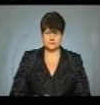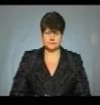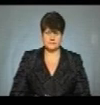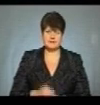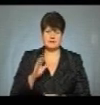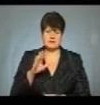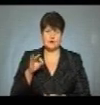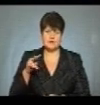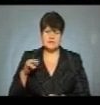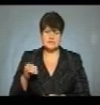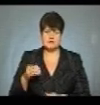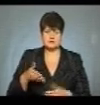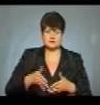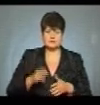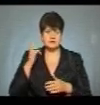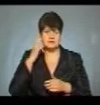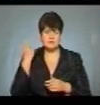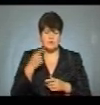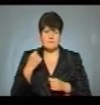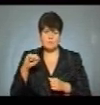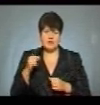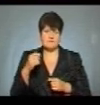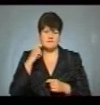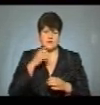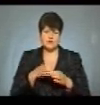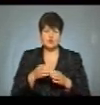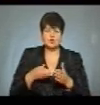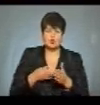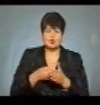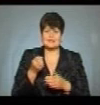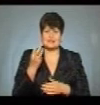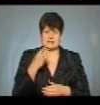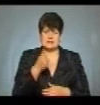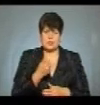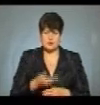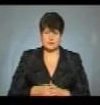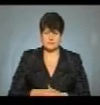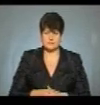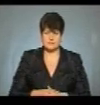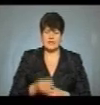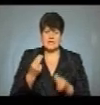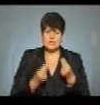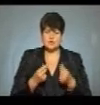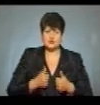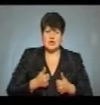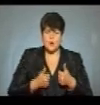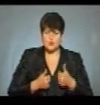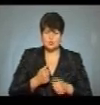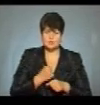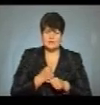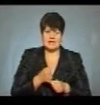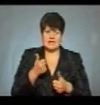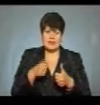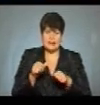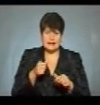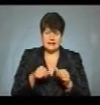Владислава Лінська родом із Київщини. Вона перемогла у віковій категорії до 13 років. Іграшку для конкурсу виготовила з глини,